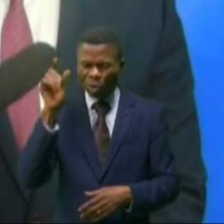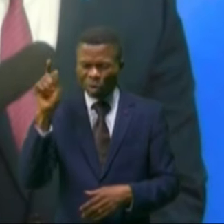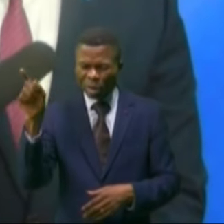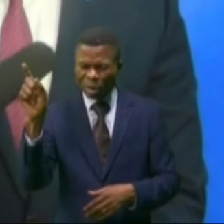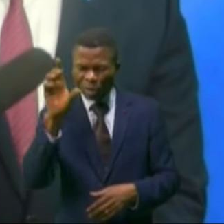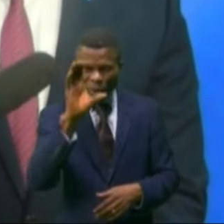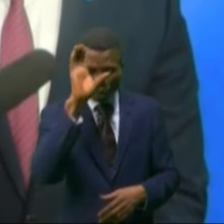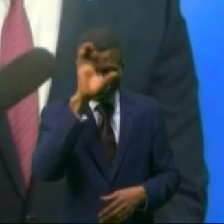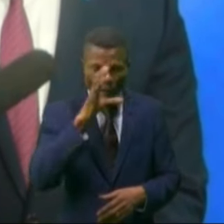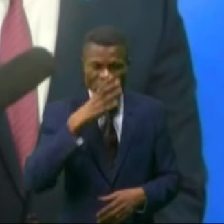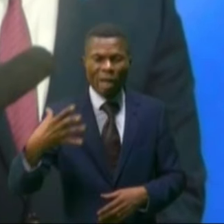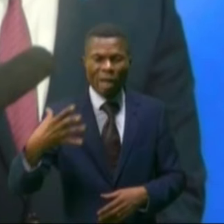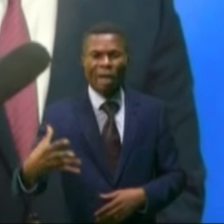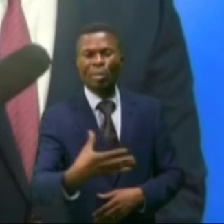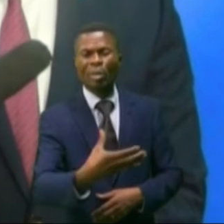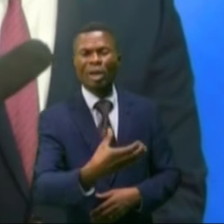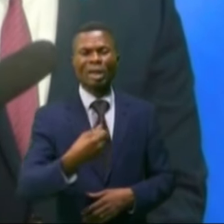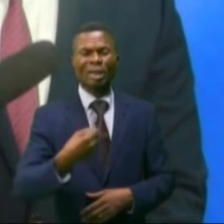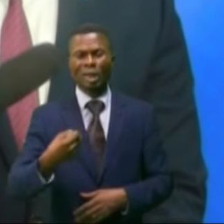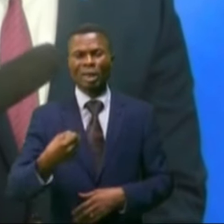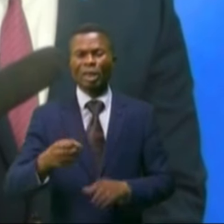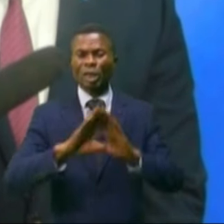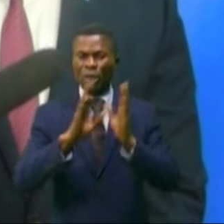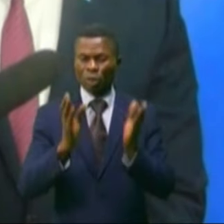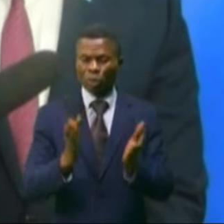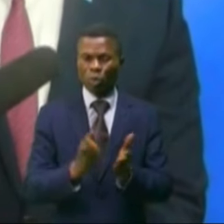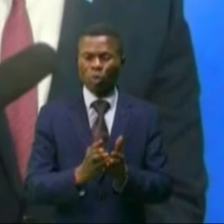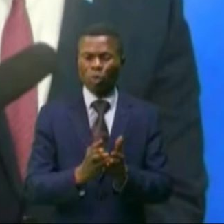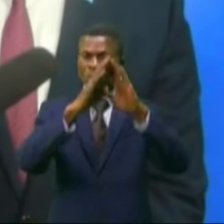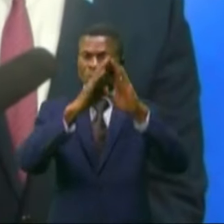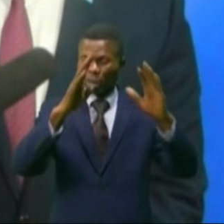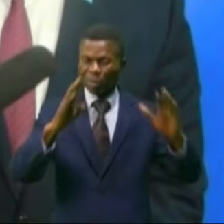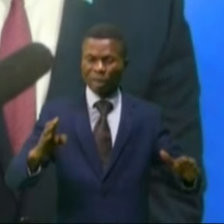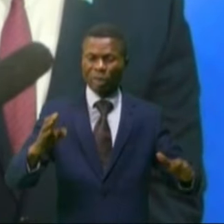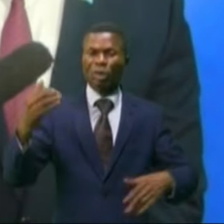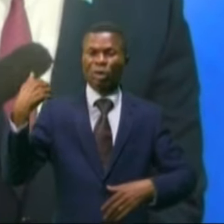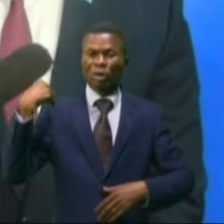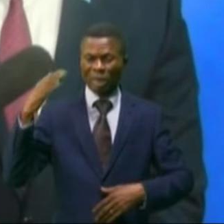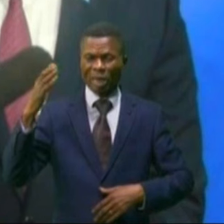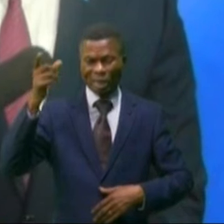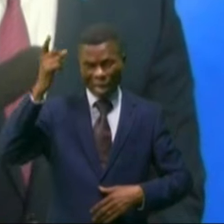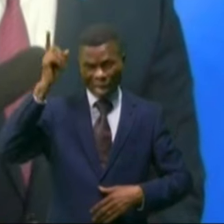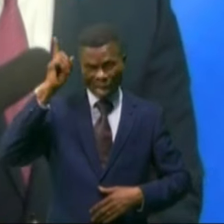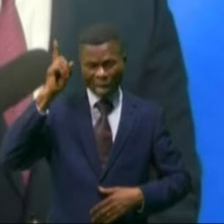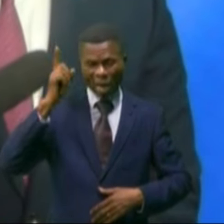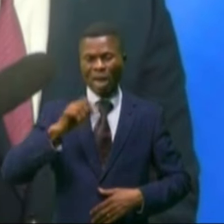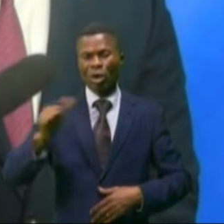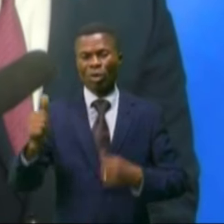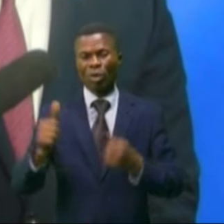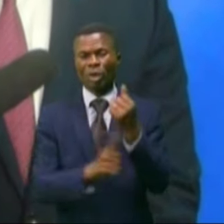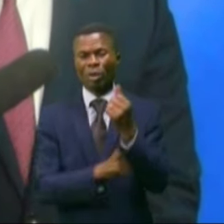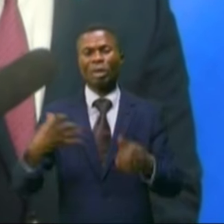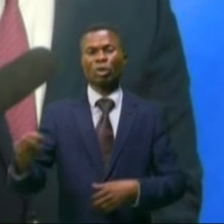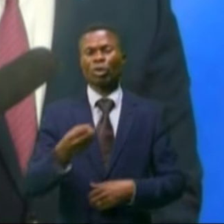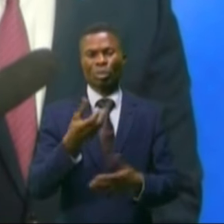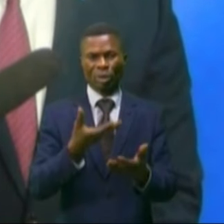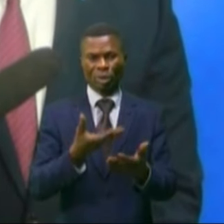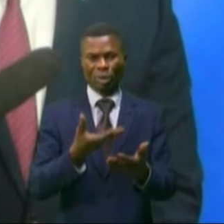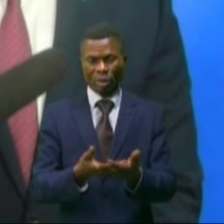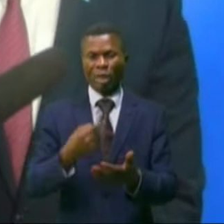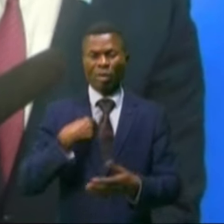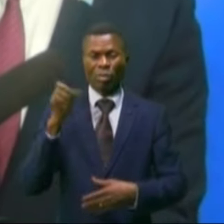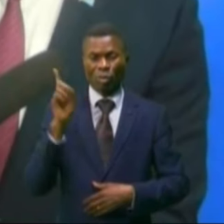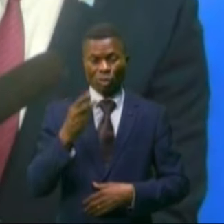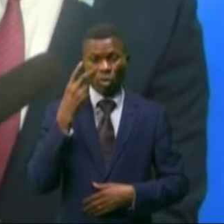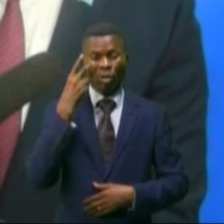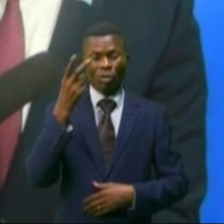et récupérer le bien du domaine privé de l'État. Donc je suis venu voir